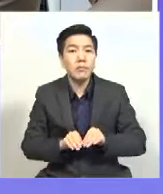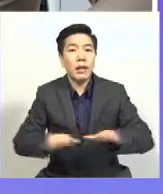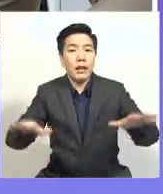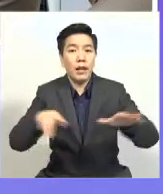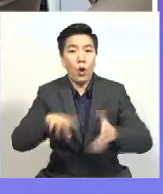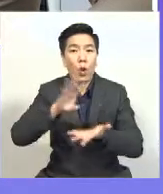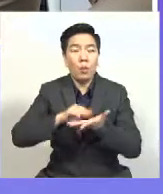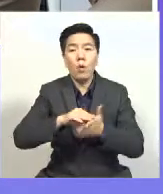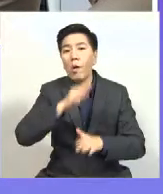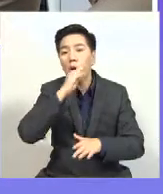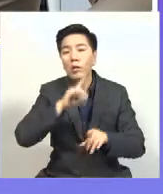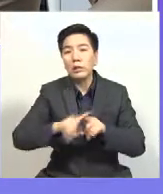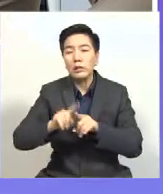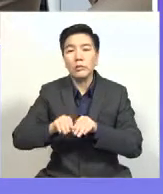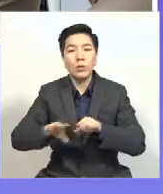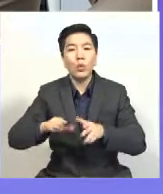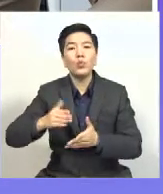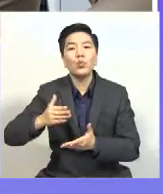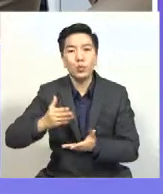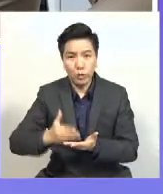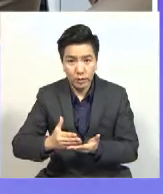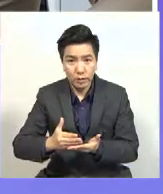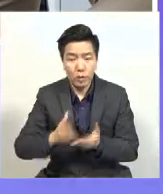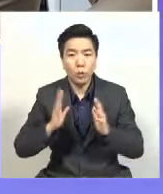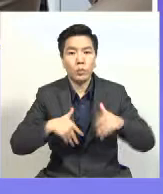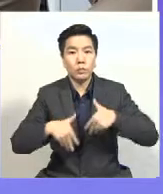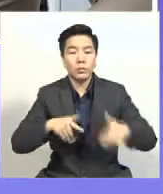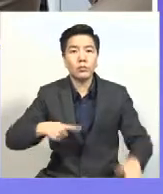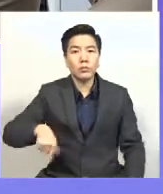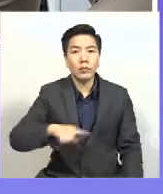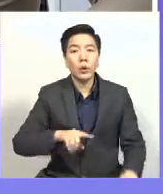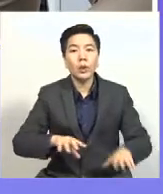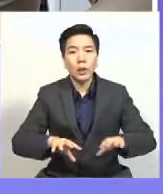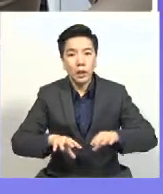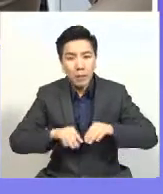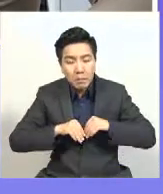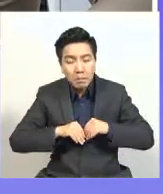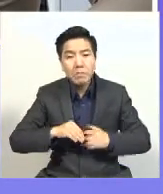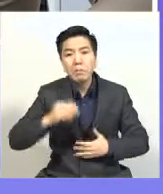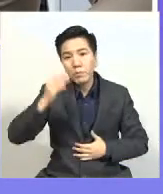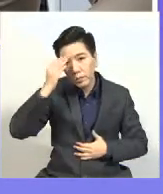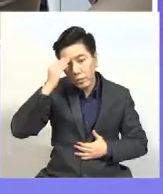ข้อมูลที่เป็นเท็จเนี่ยมันหยุดลงนะครับและประชาชนก็รับ